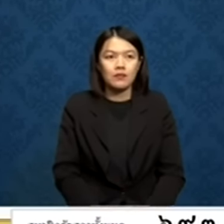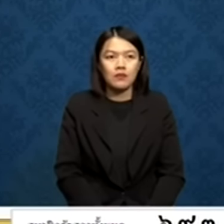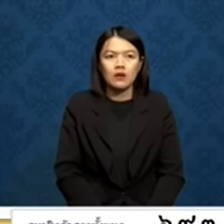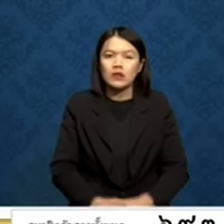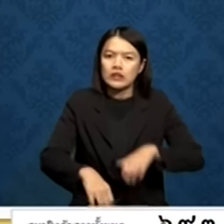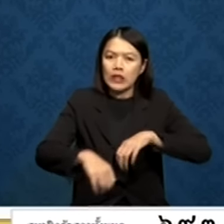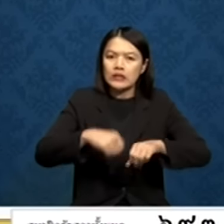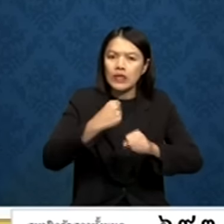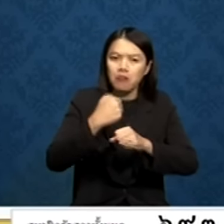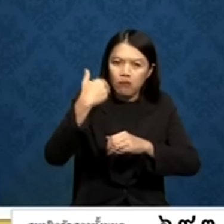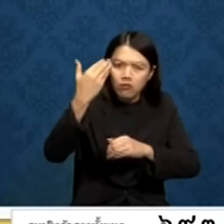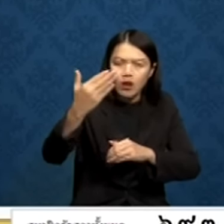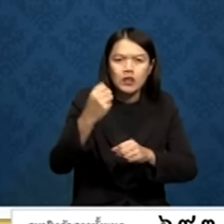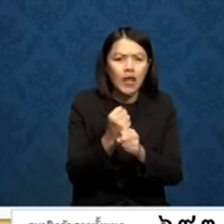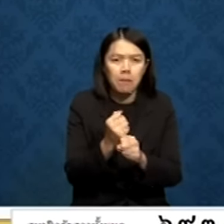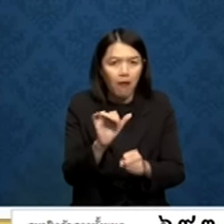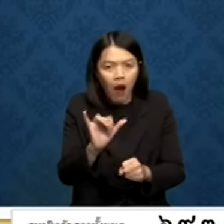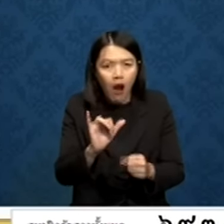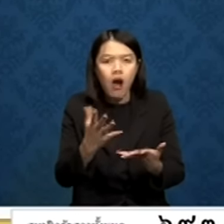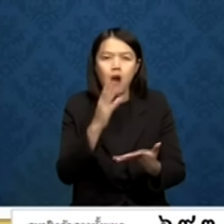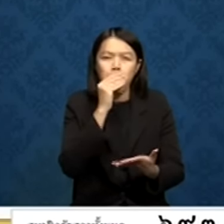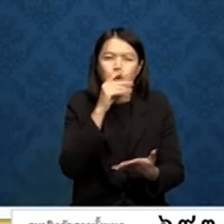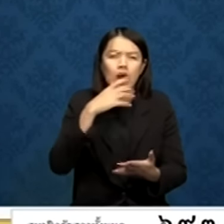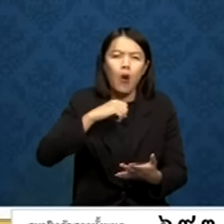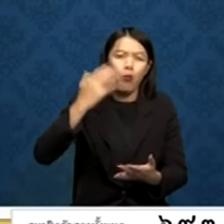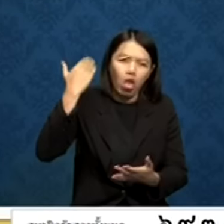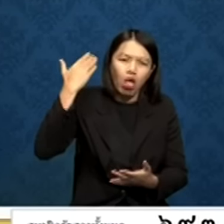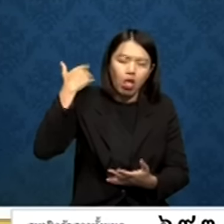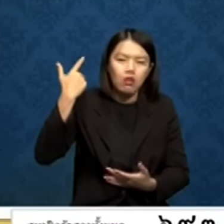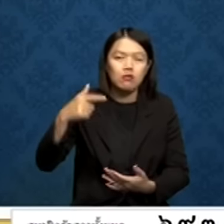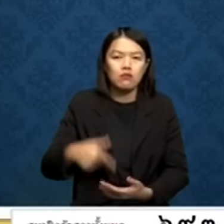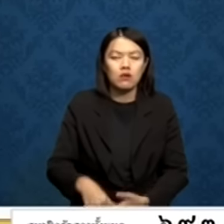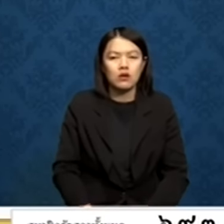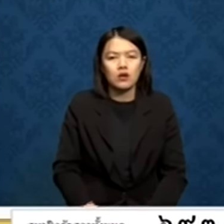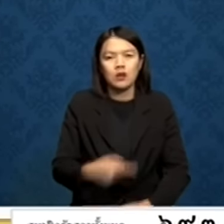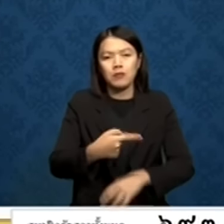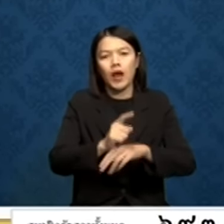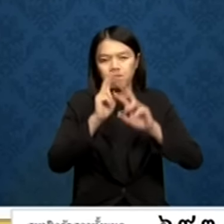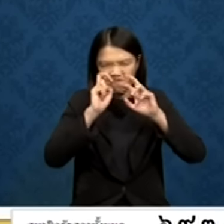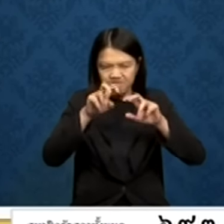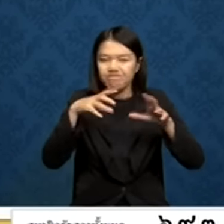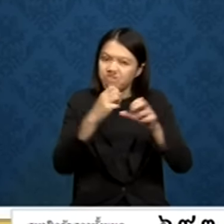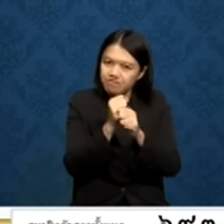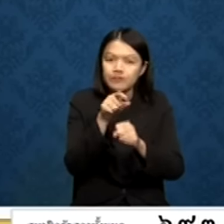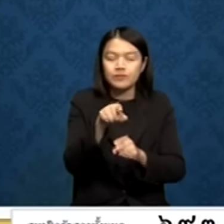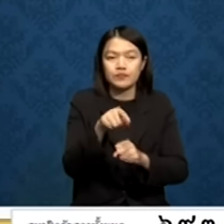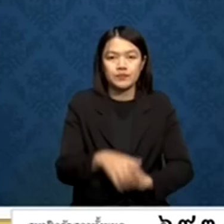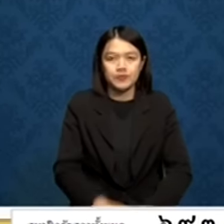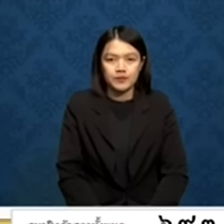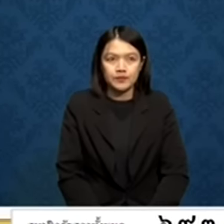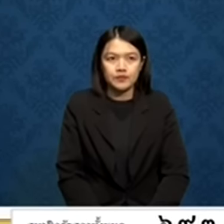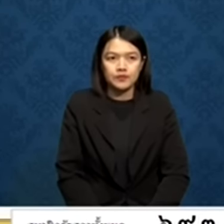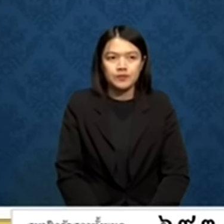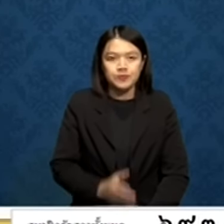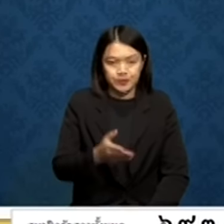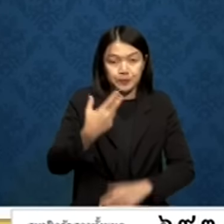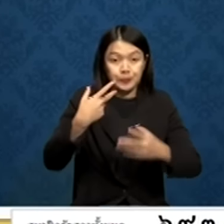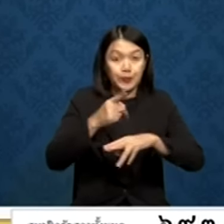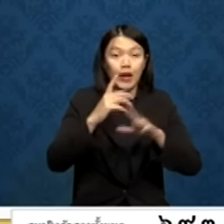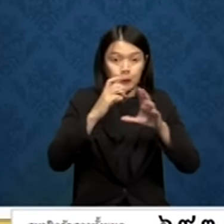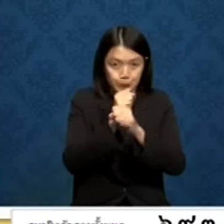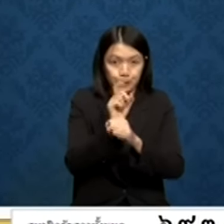องดำเนินการต่อไปเขายังไม่ได้ทำอะไรเลยท่านก็ไปพูดแต่เรื่องเก่าให้ท่านประธานวินิจฉัยเถอะครับ ครับ ให้ท่านเป็นประธานวินิจฉัยบ